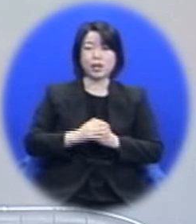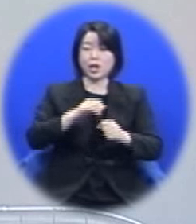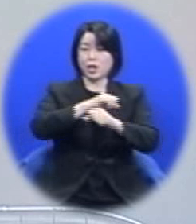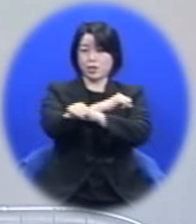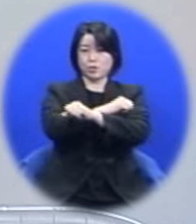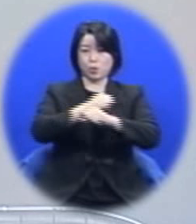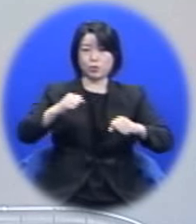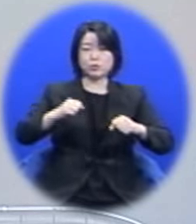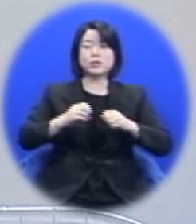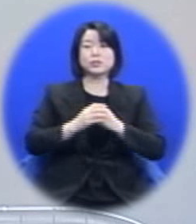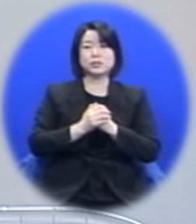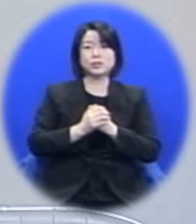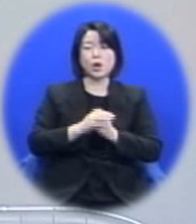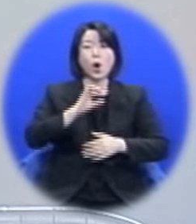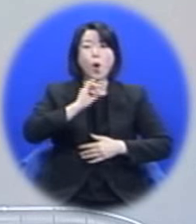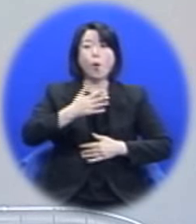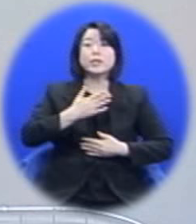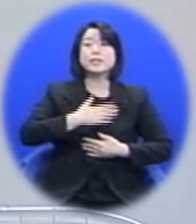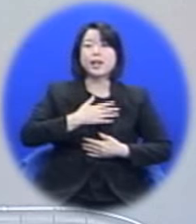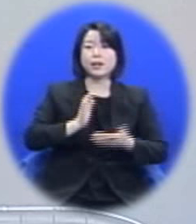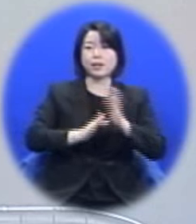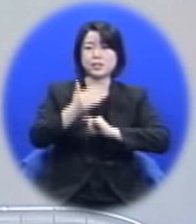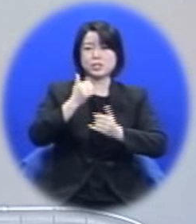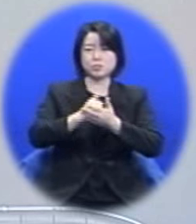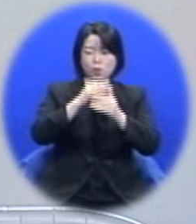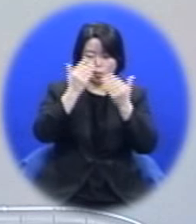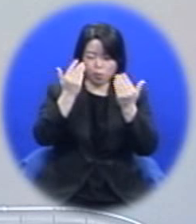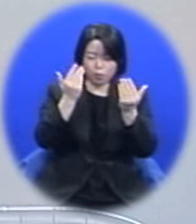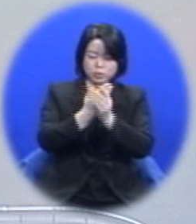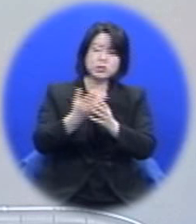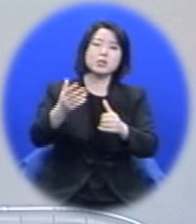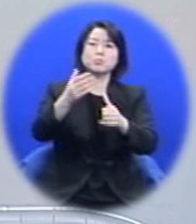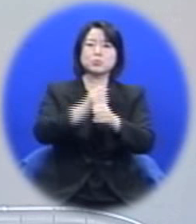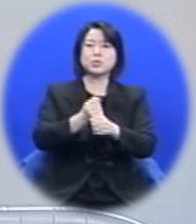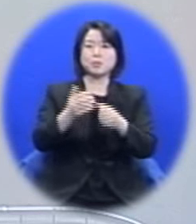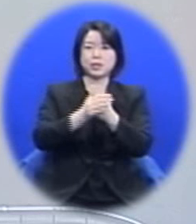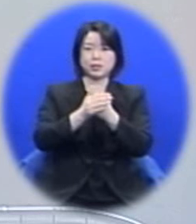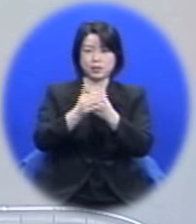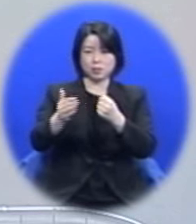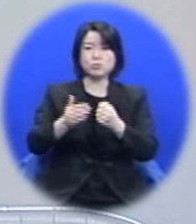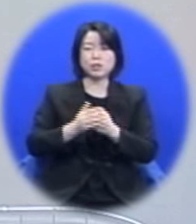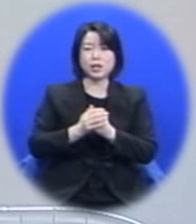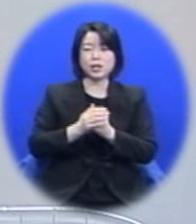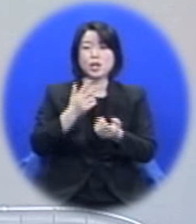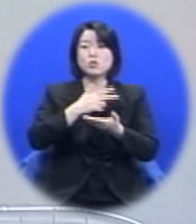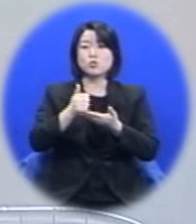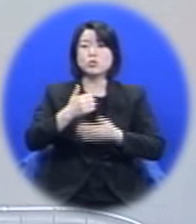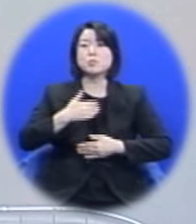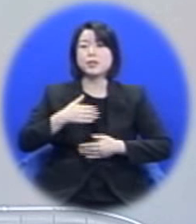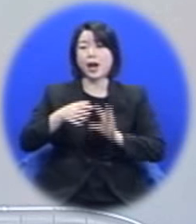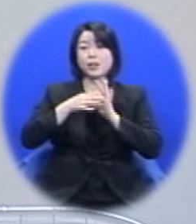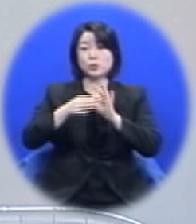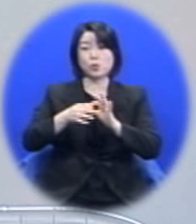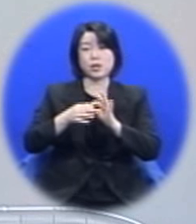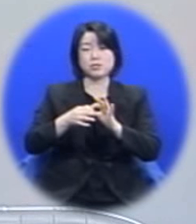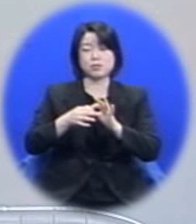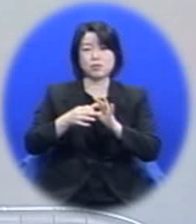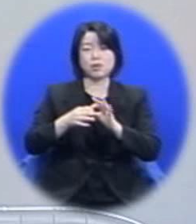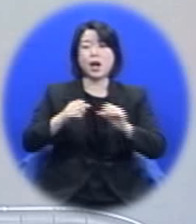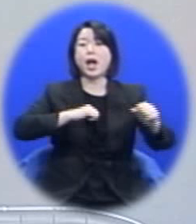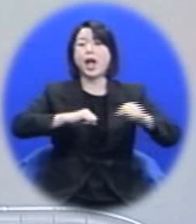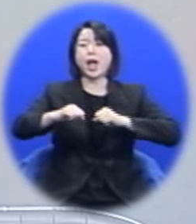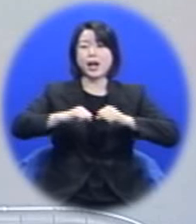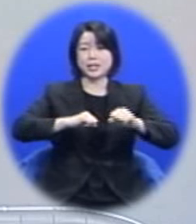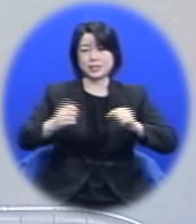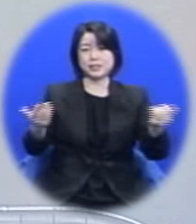용서는 오직 내가 예수님을 온전히 붙잡았기 때문에 주님이 나를 통해서